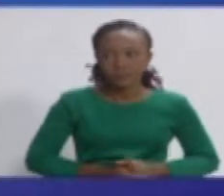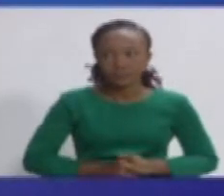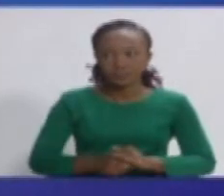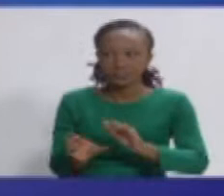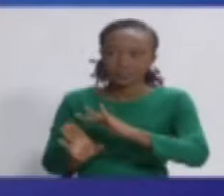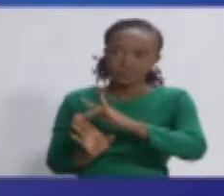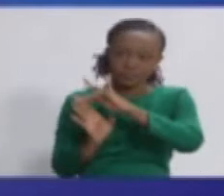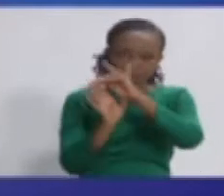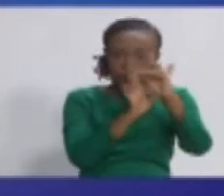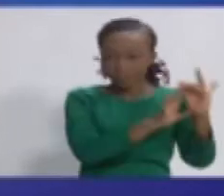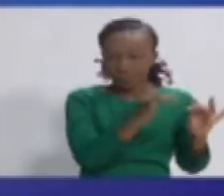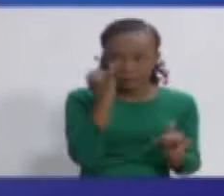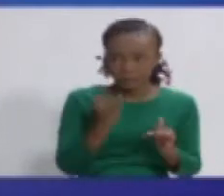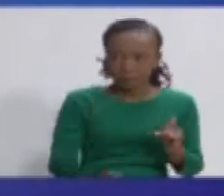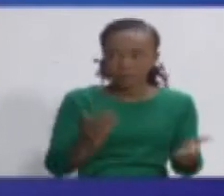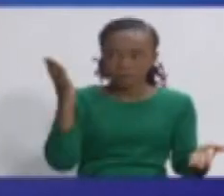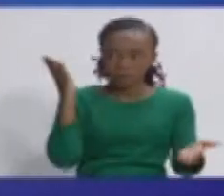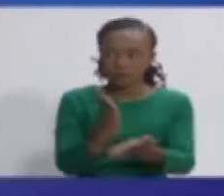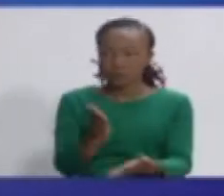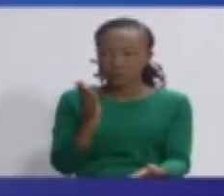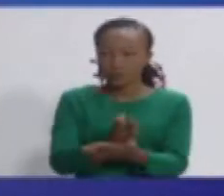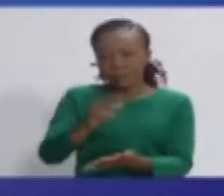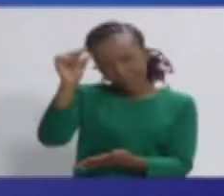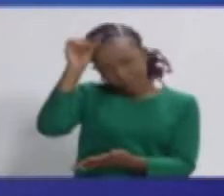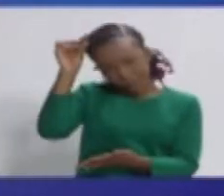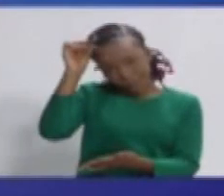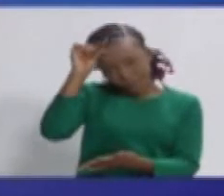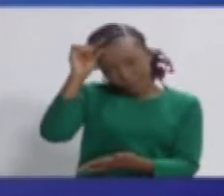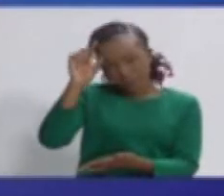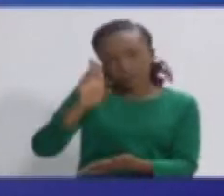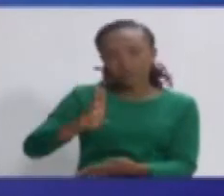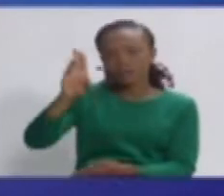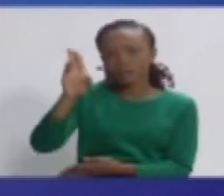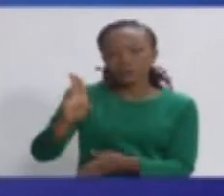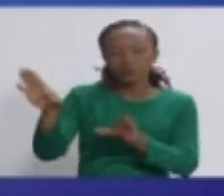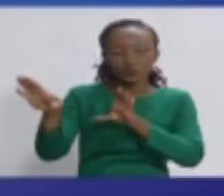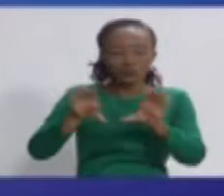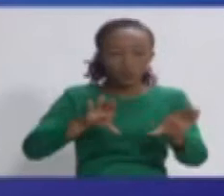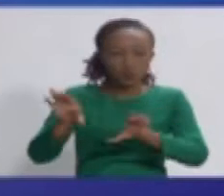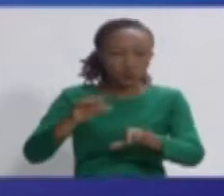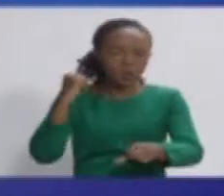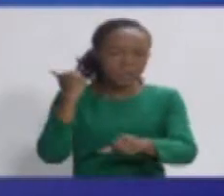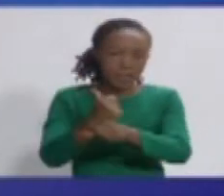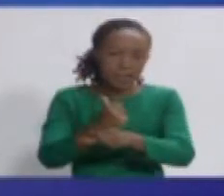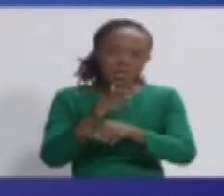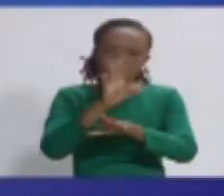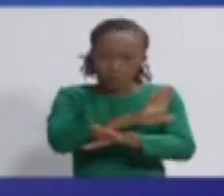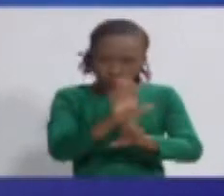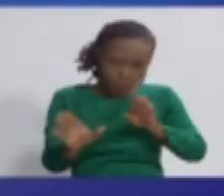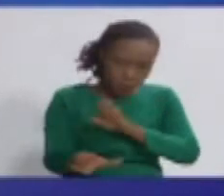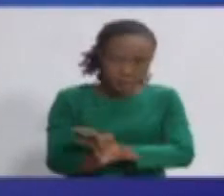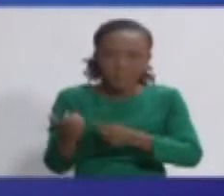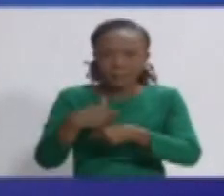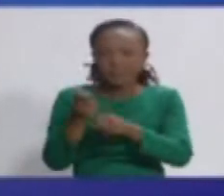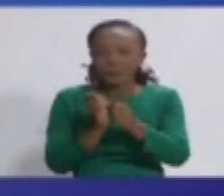Mbali na hayo, ni wazi sasa kuwa serikali ya Rais Uhuru Kenyatta inafanya kila jitihada za kuona kwamba